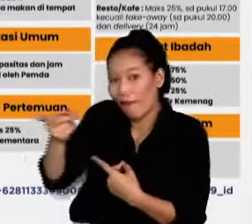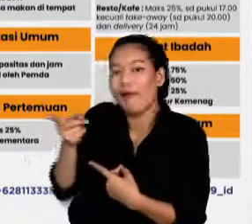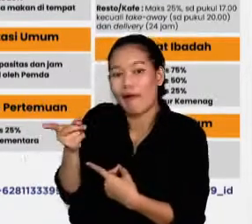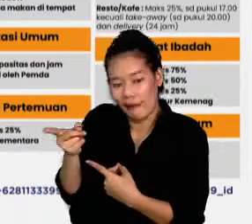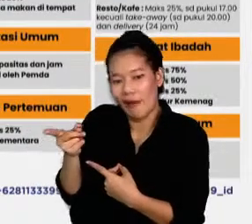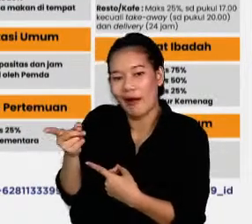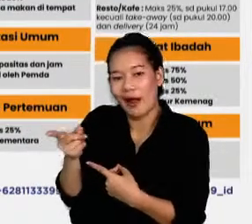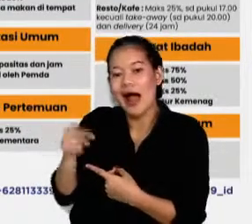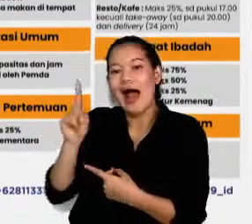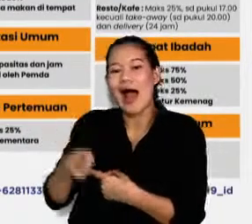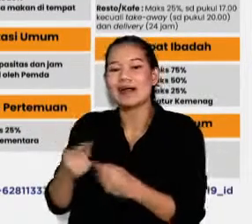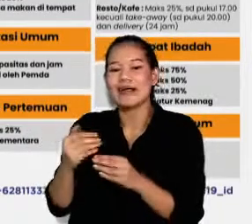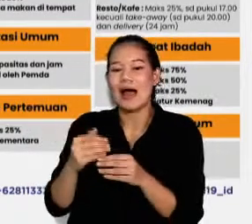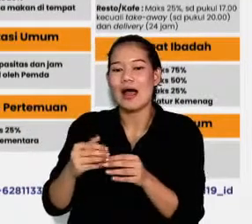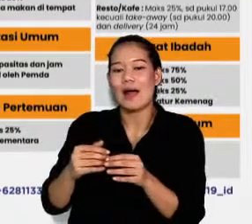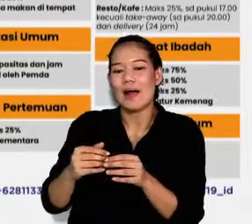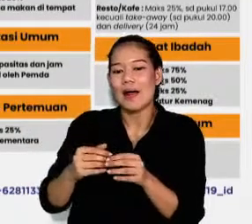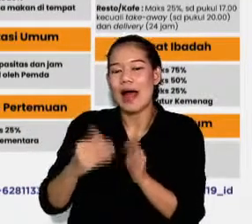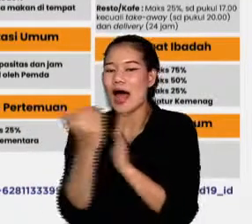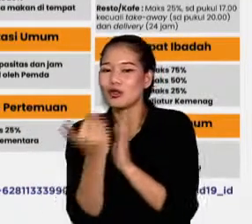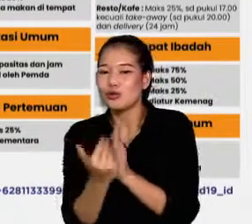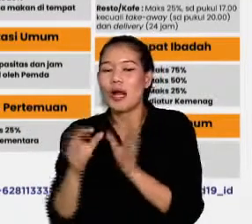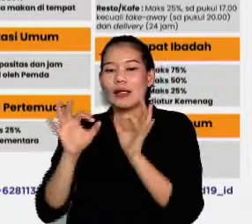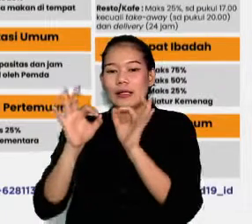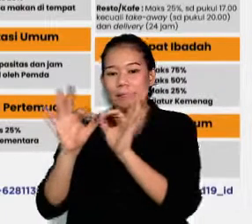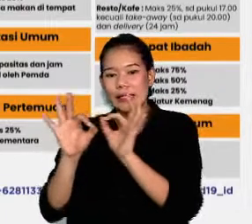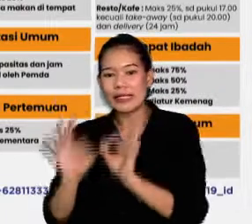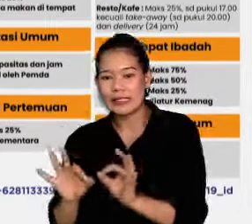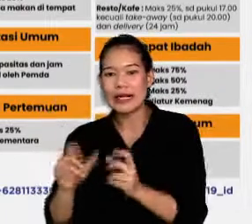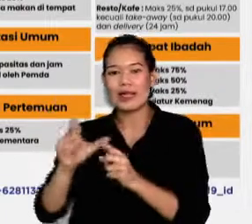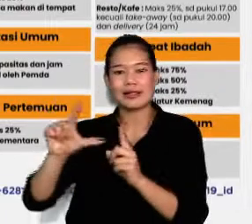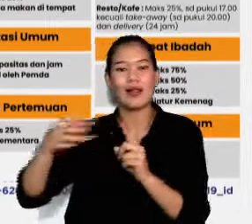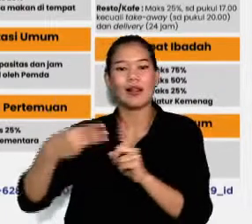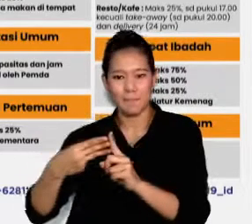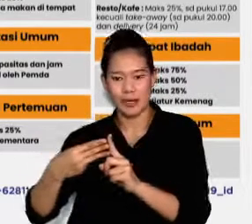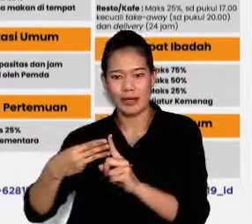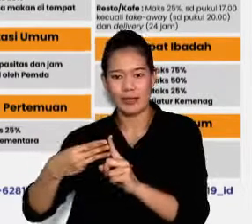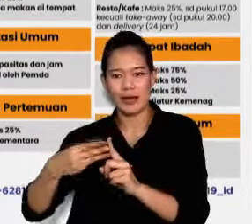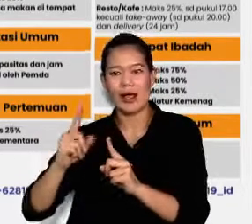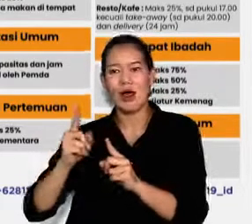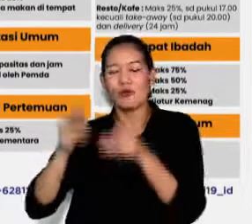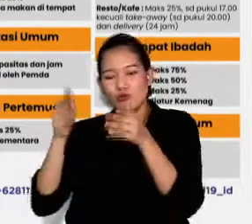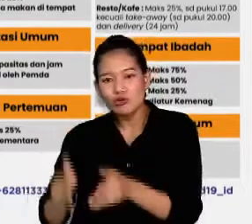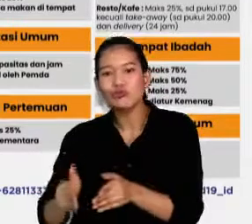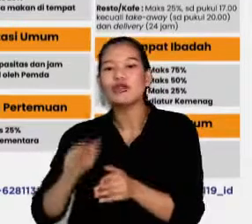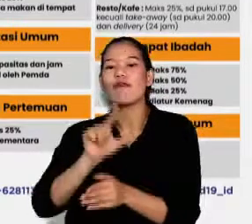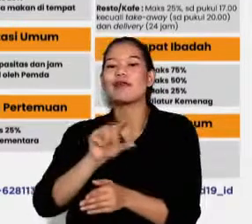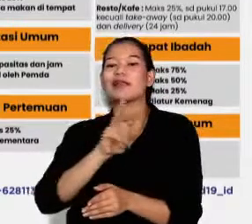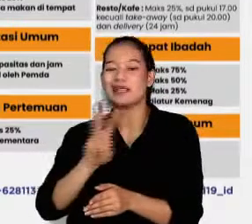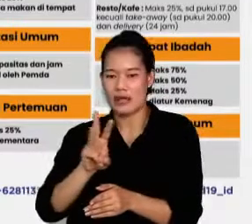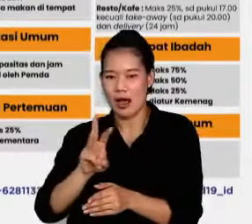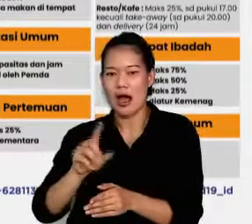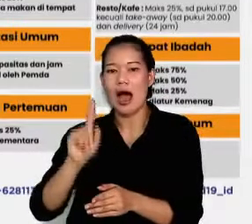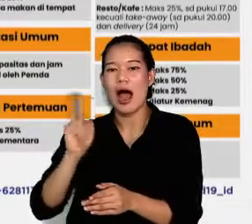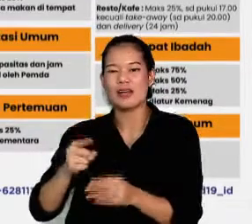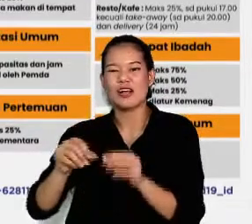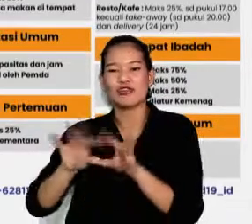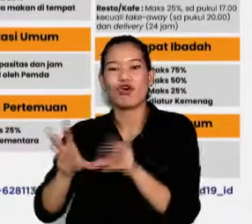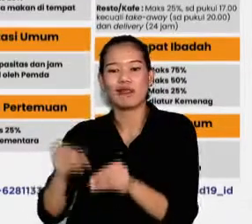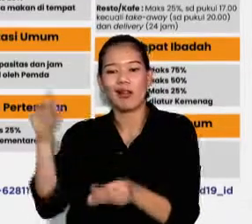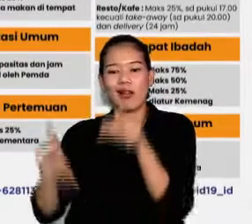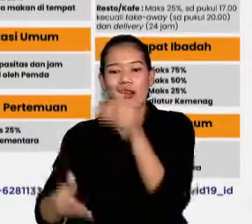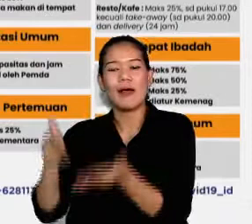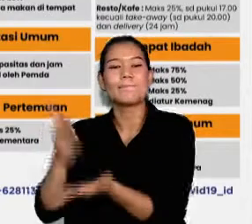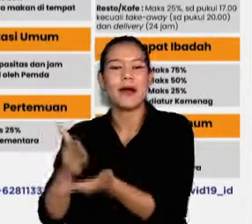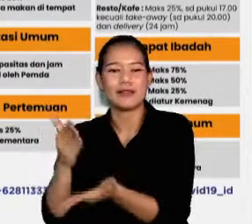adalah penambahan pengaturan pendidikan di sekolah luar biasa ke SLB khusus daerah level 3 dengan pembatasan kapasitas